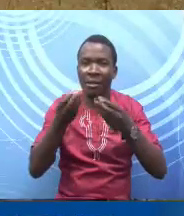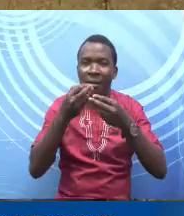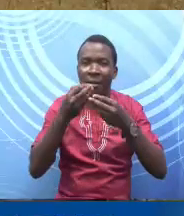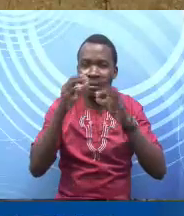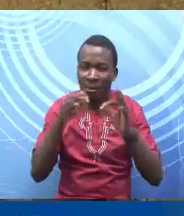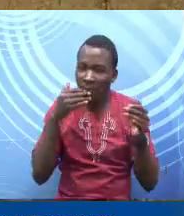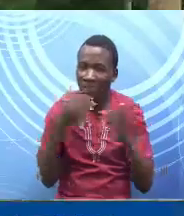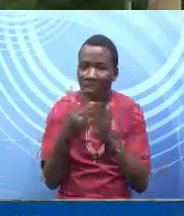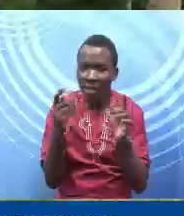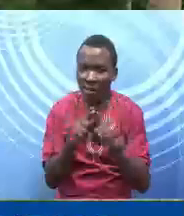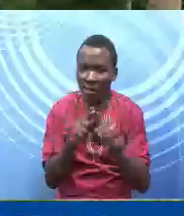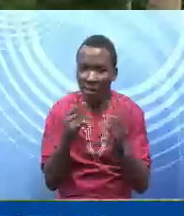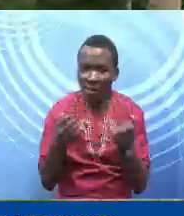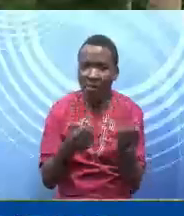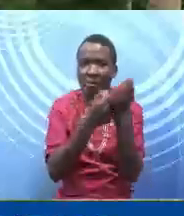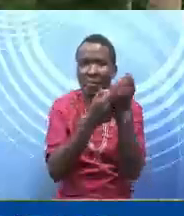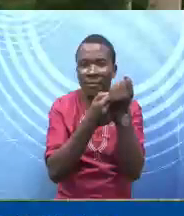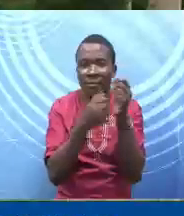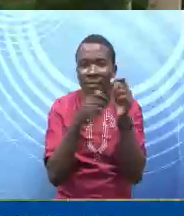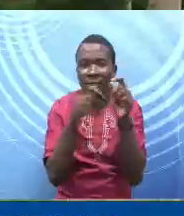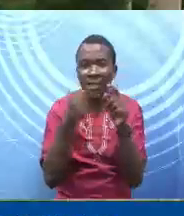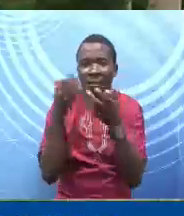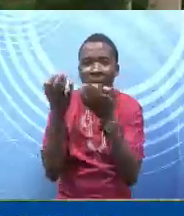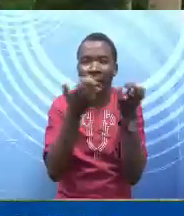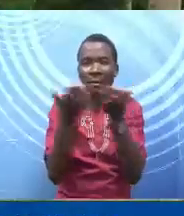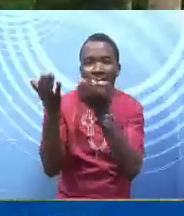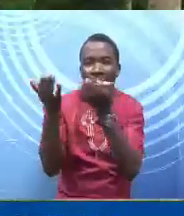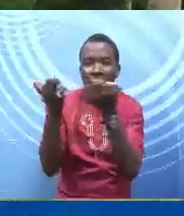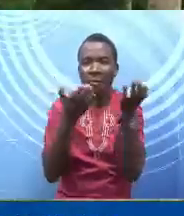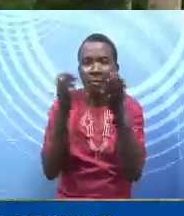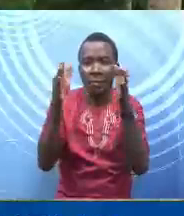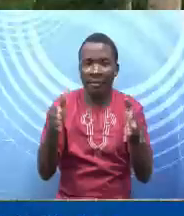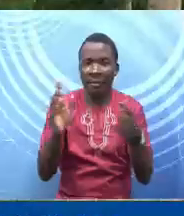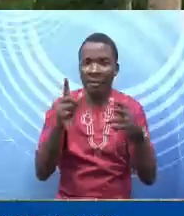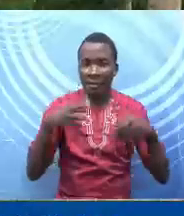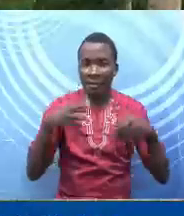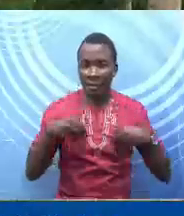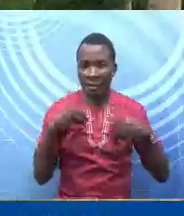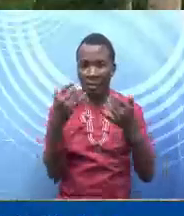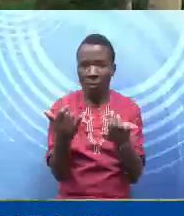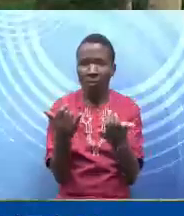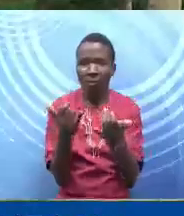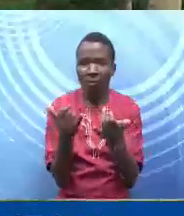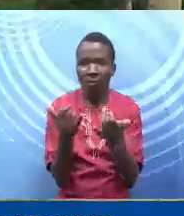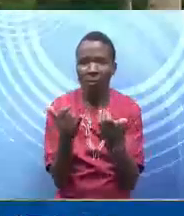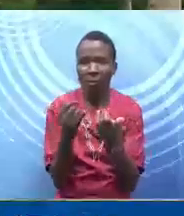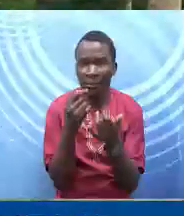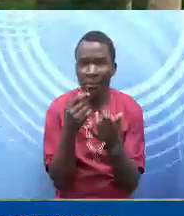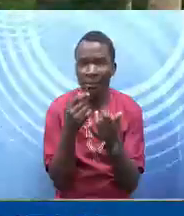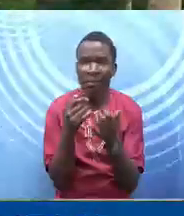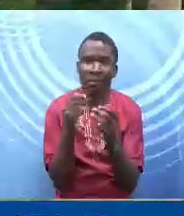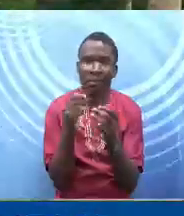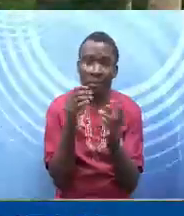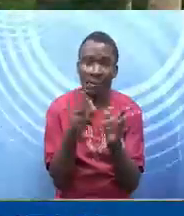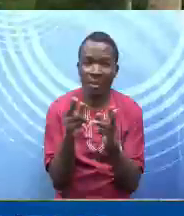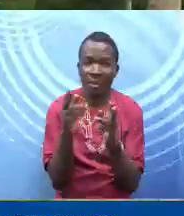ubara natugobotse we nari umuzunguzayi kandi abazunguzayi ntago bemewe muri iyi minsi ubu nyine